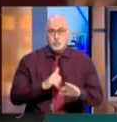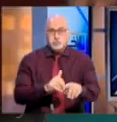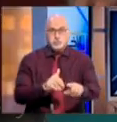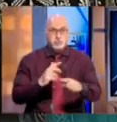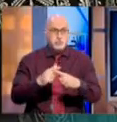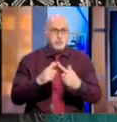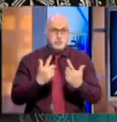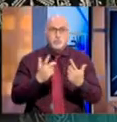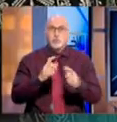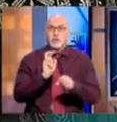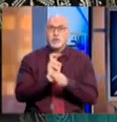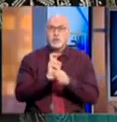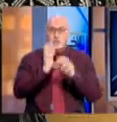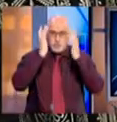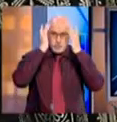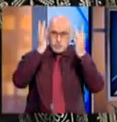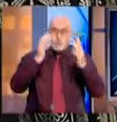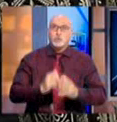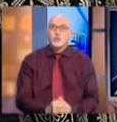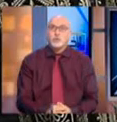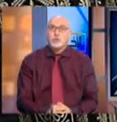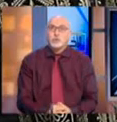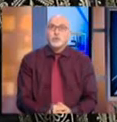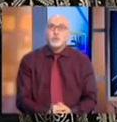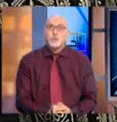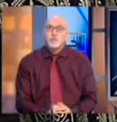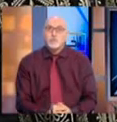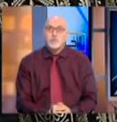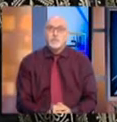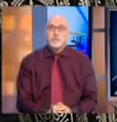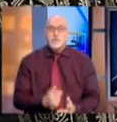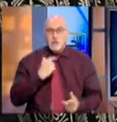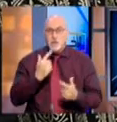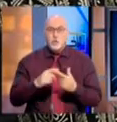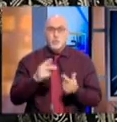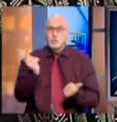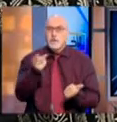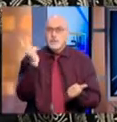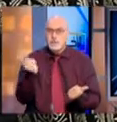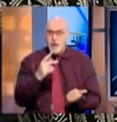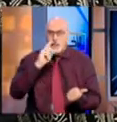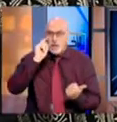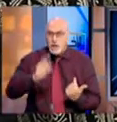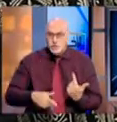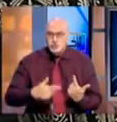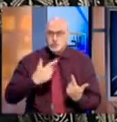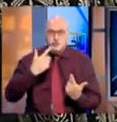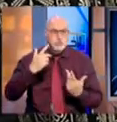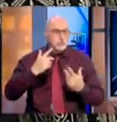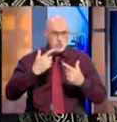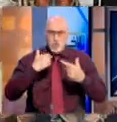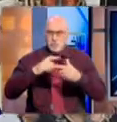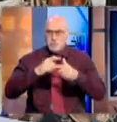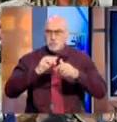راهم تعلموا، راهم فرق بزاف في الحراش، في حي الجبل، في حسين داي، في بالرقي، راهم تعلموا بزاف